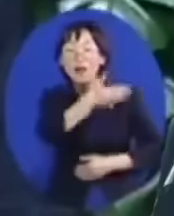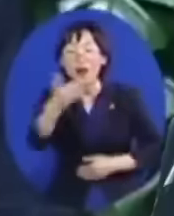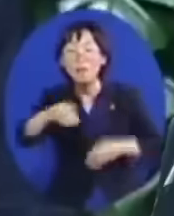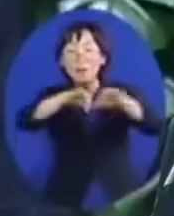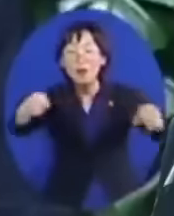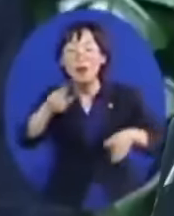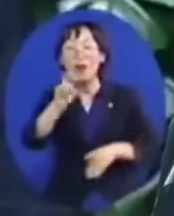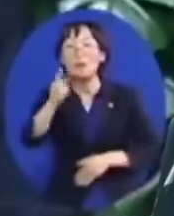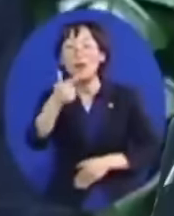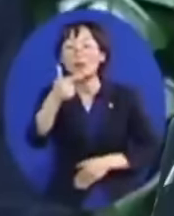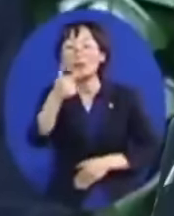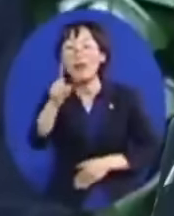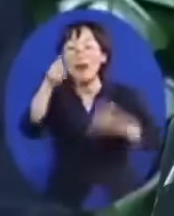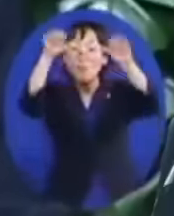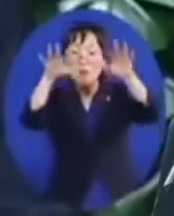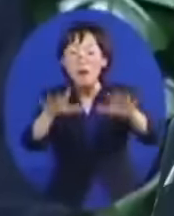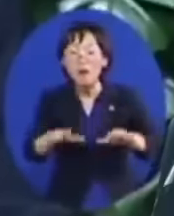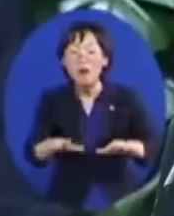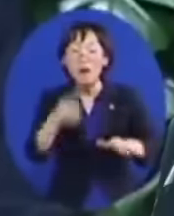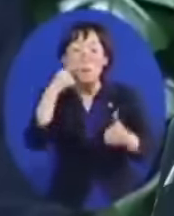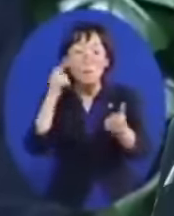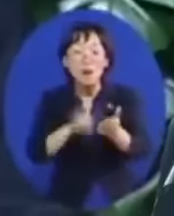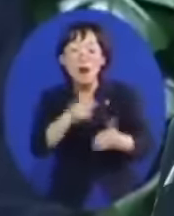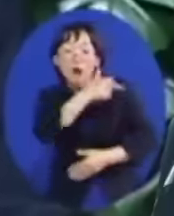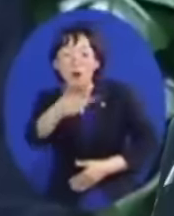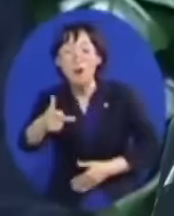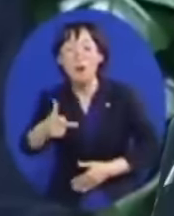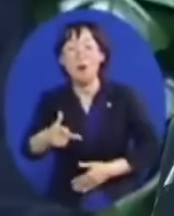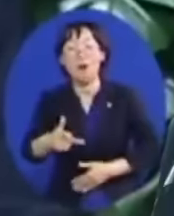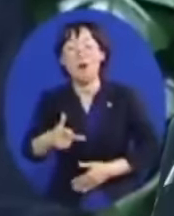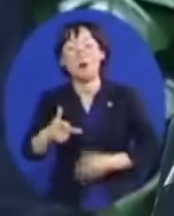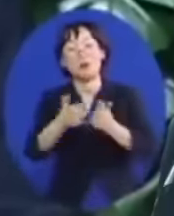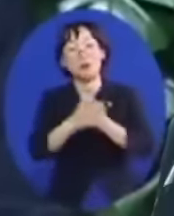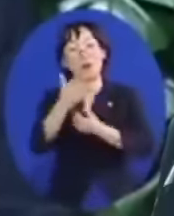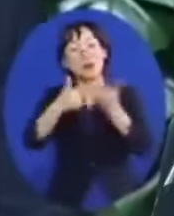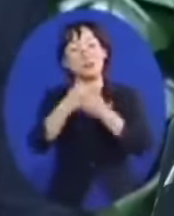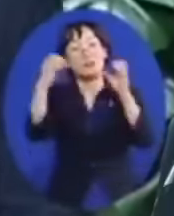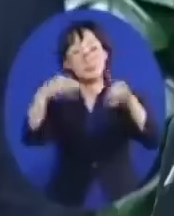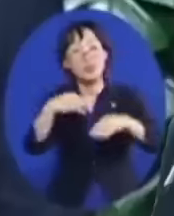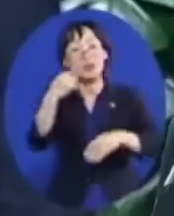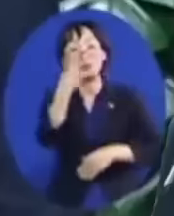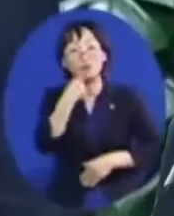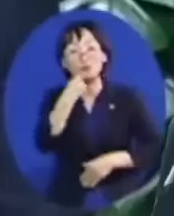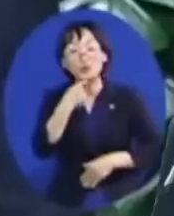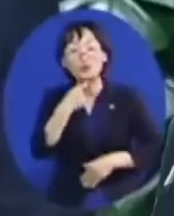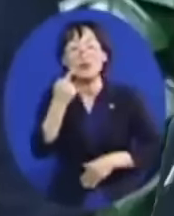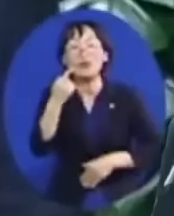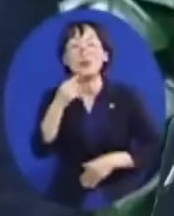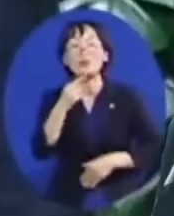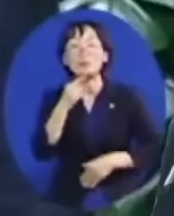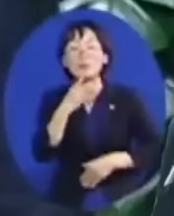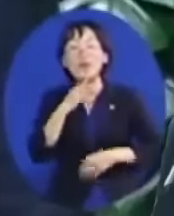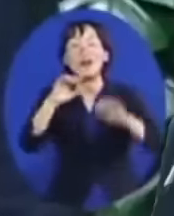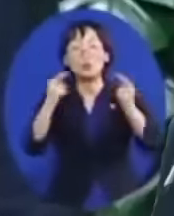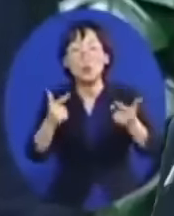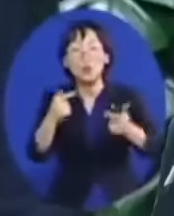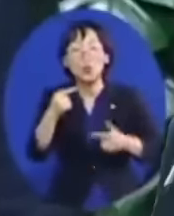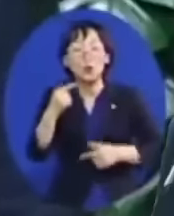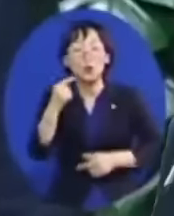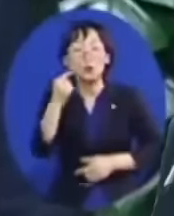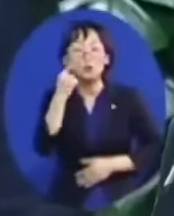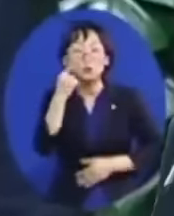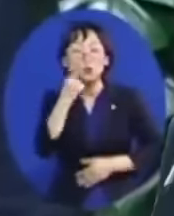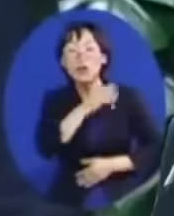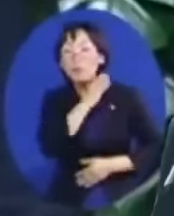눈에 띄는 큰 기적이 일어나니까 하나님이 응답하시는구나 생각하는 사람이 많은데, 그것보다도 눈에 뜨이지